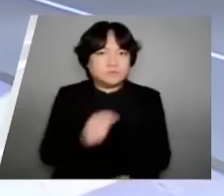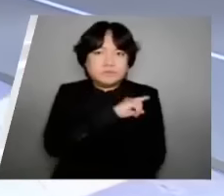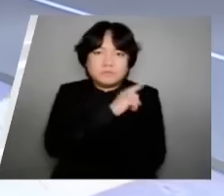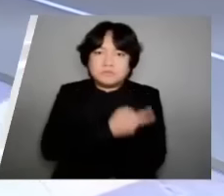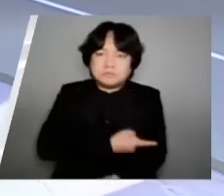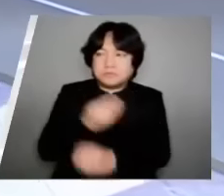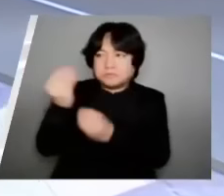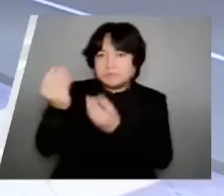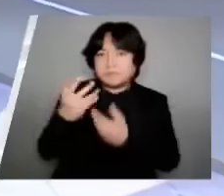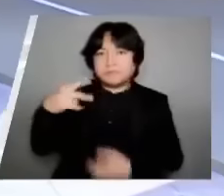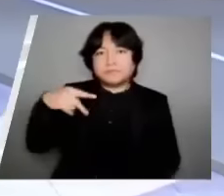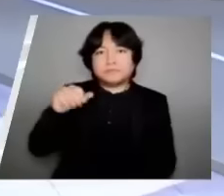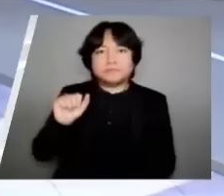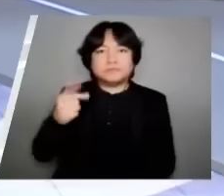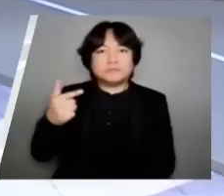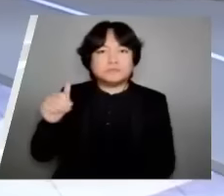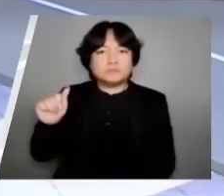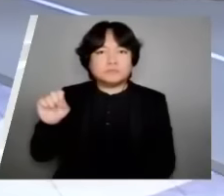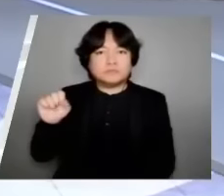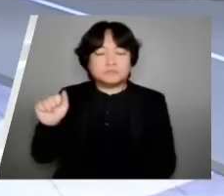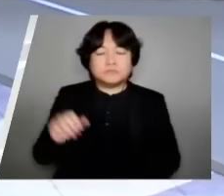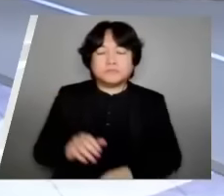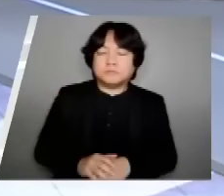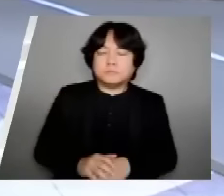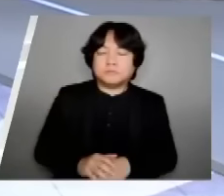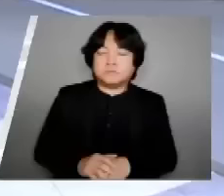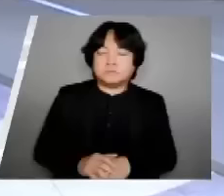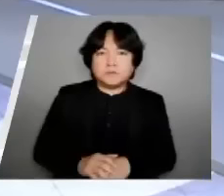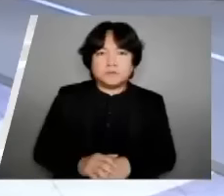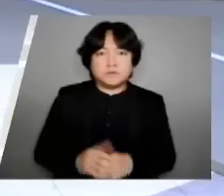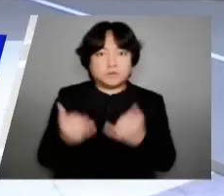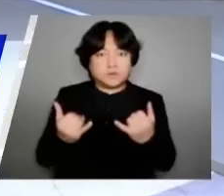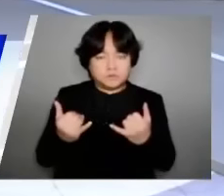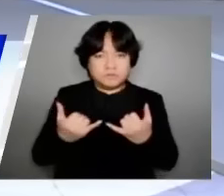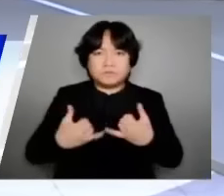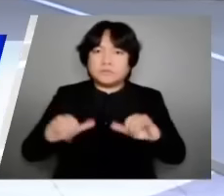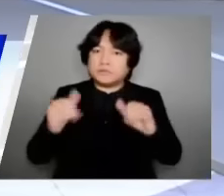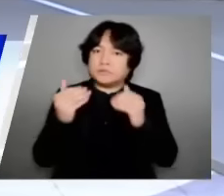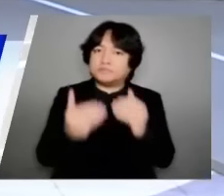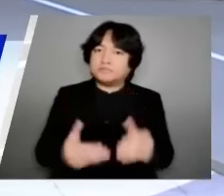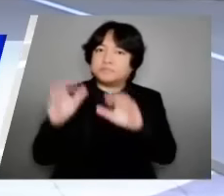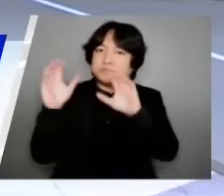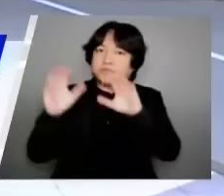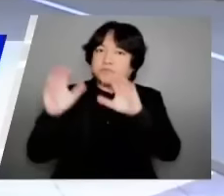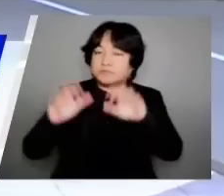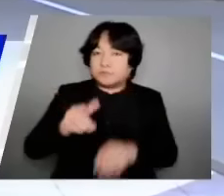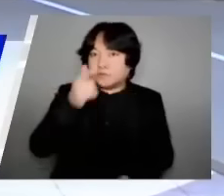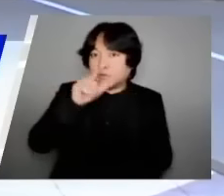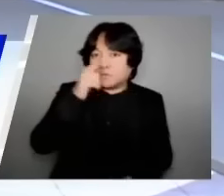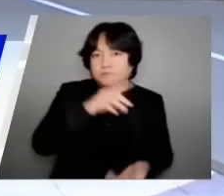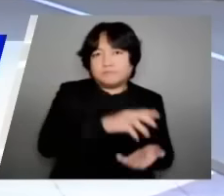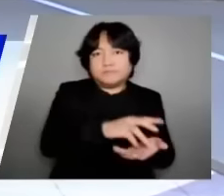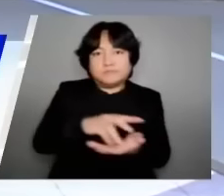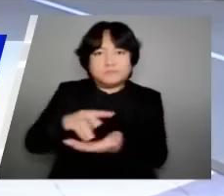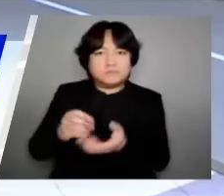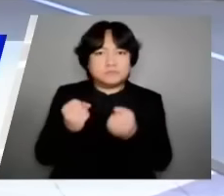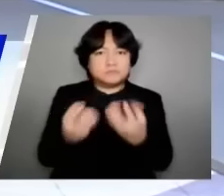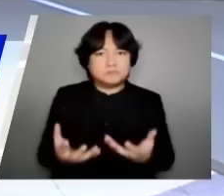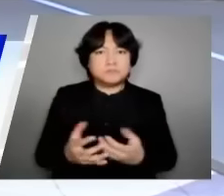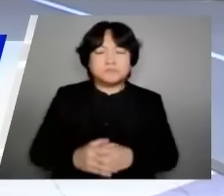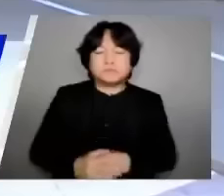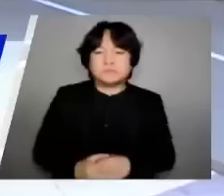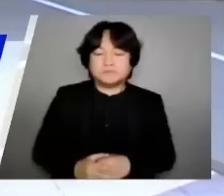dahil sa pinaigting na habaga. Hanggang ngayon, baha pa rin ang maraming lugar sa Luzon. Gaya sa isang barangay na malapit sa Laguna